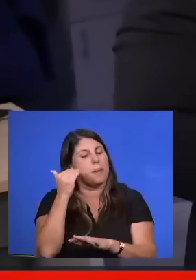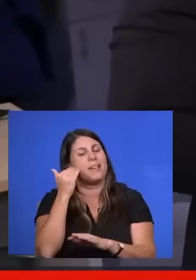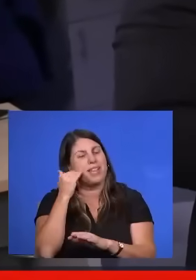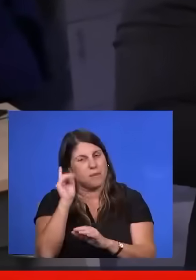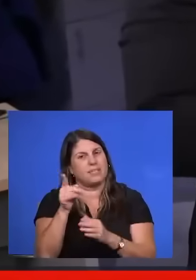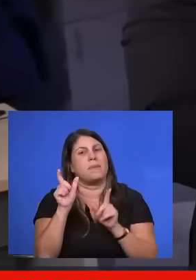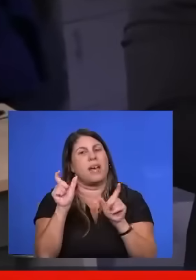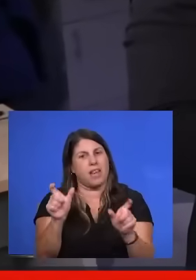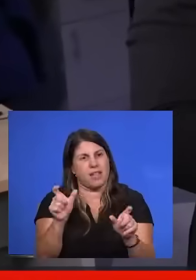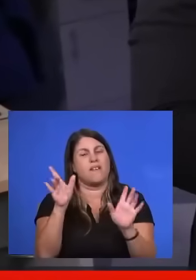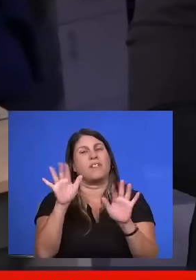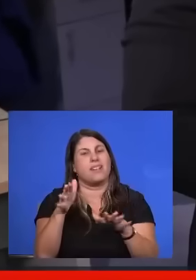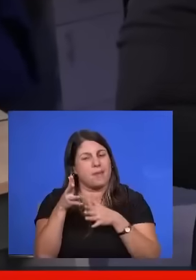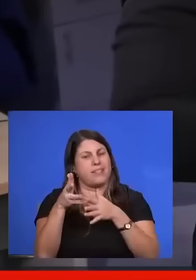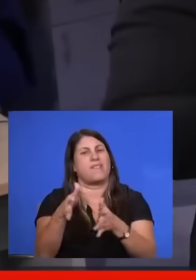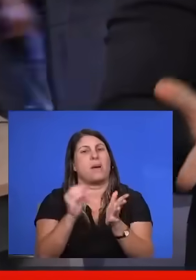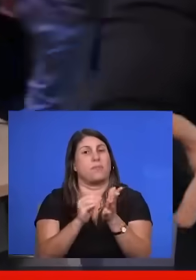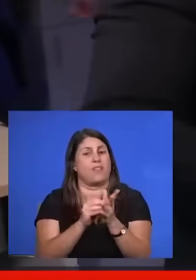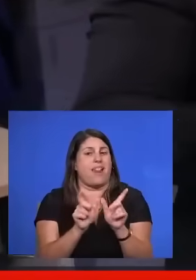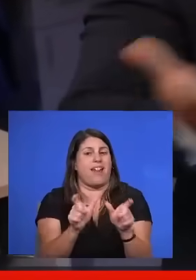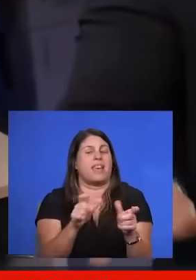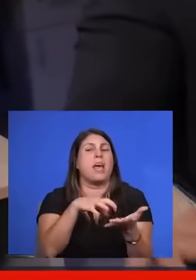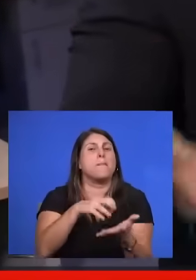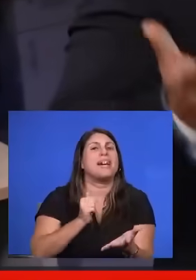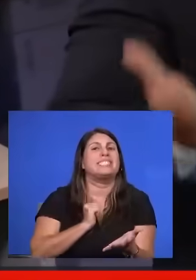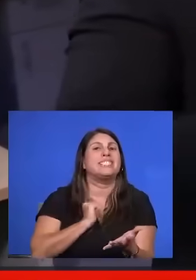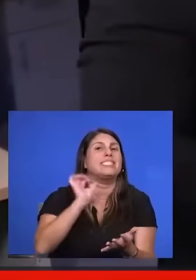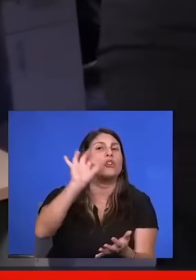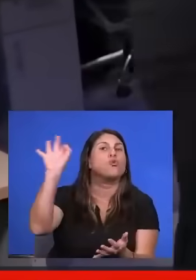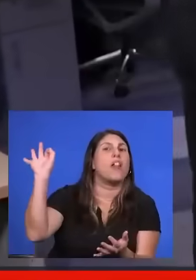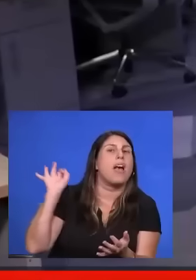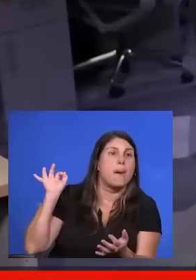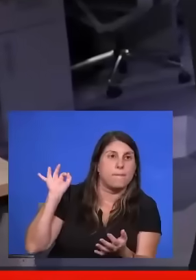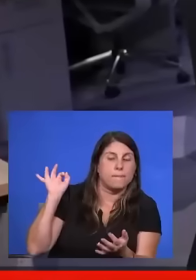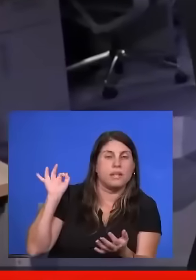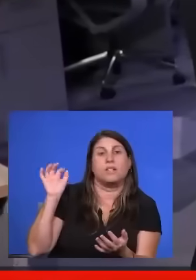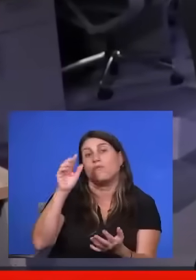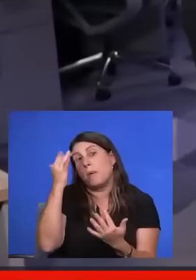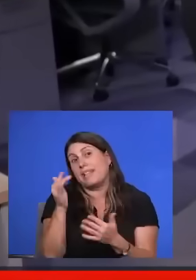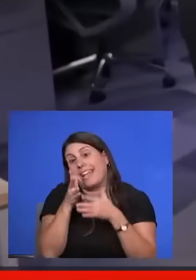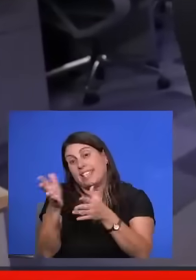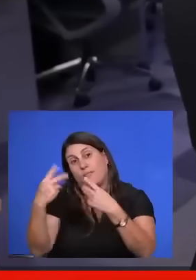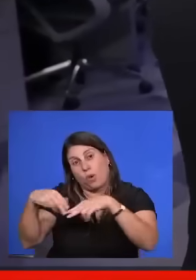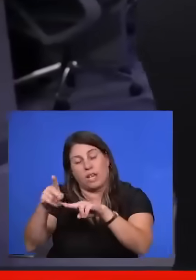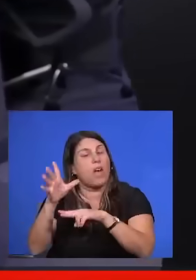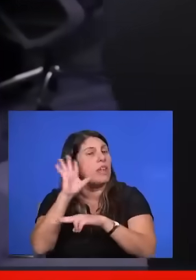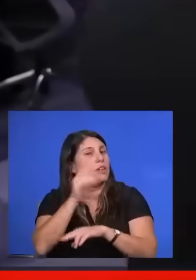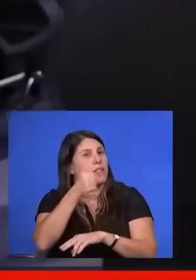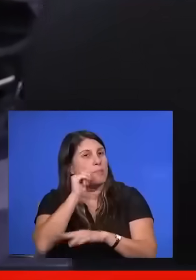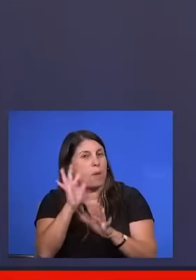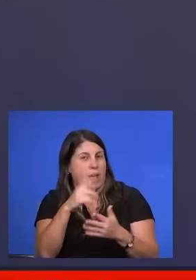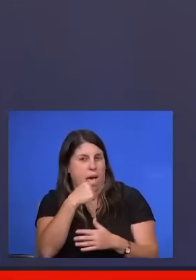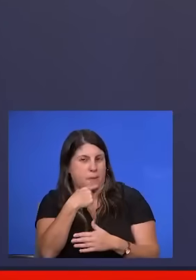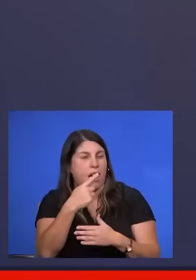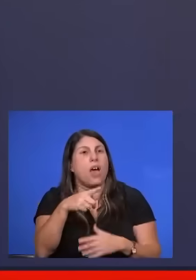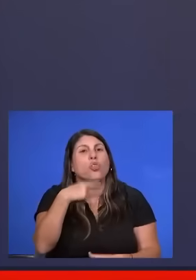ההתקפה הזאת כדי להגן על הבסיסים שלהם. ומתי הם אולי יתקפו חזרה? בואו נשמע דברים שאומר אתמול דובר הפנטגון.